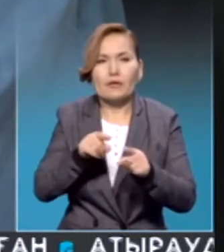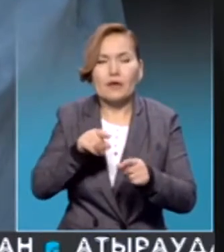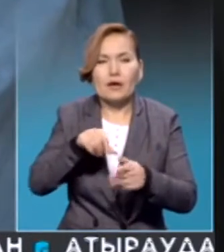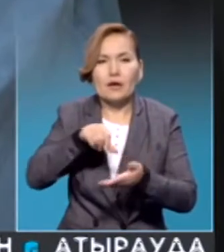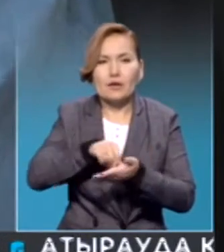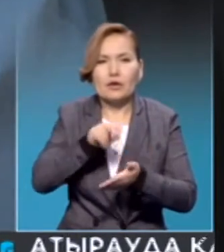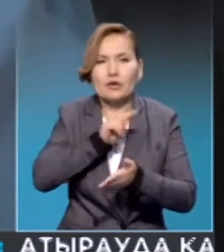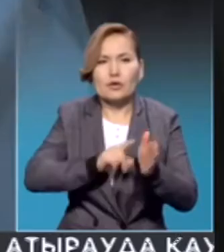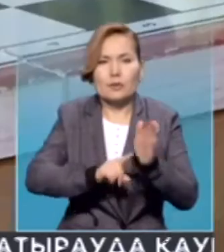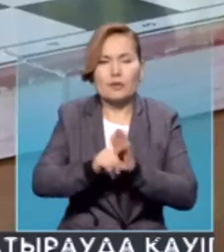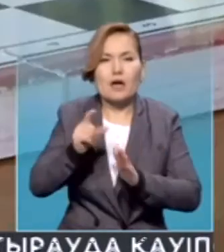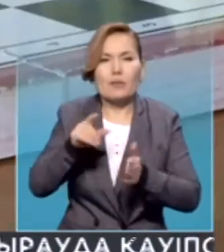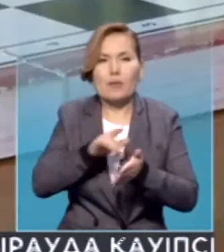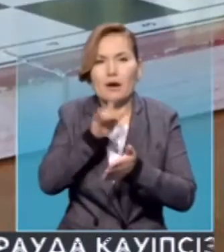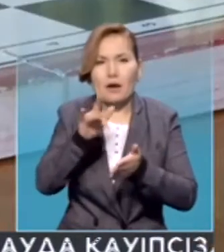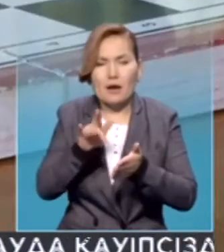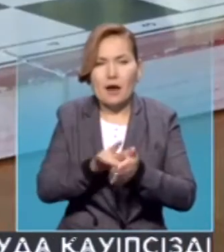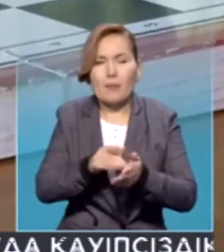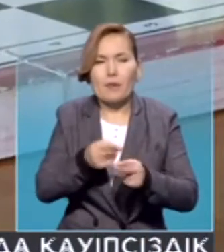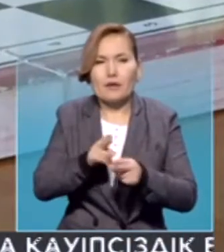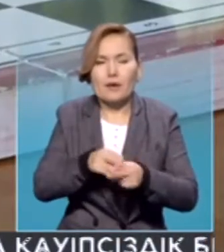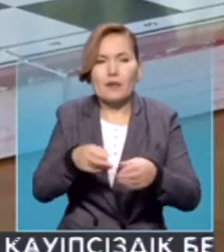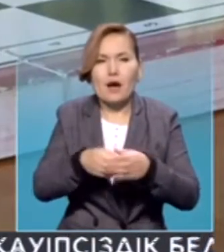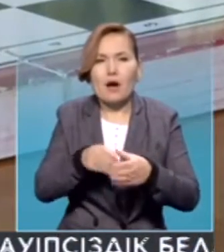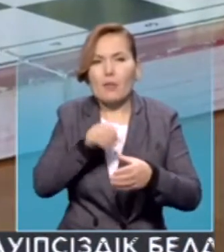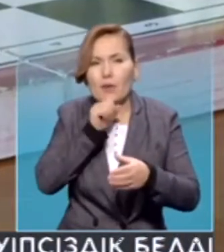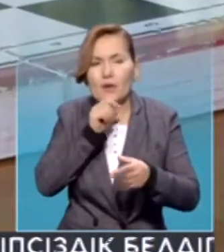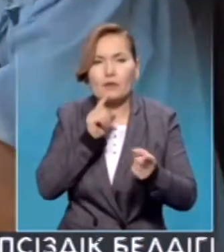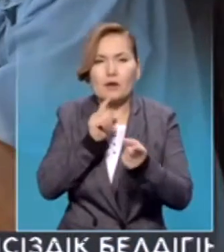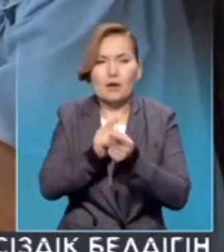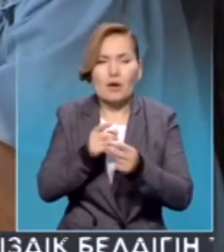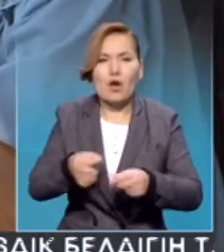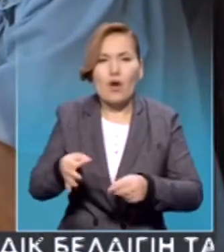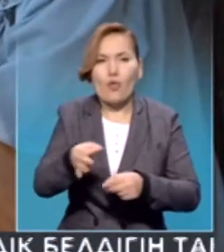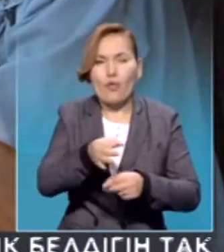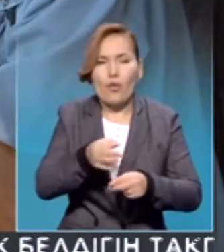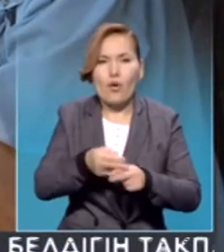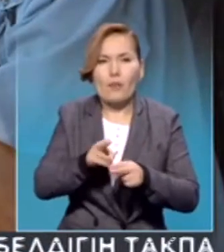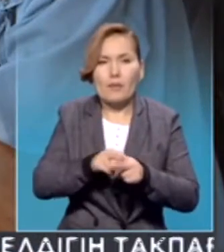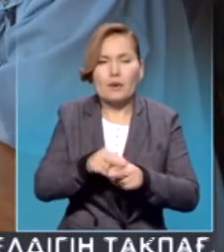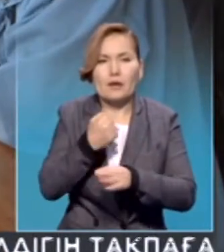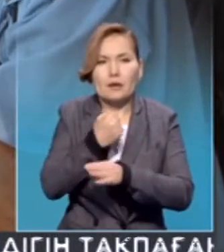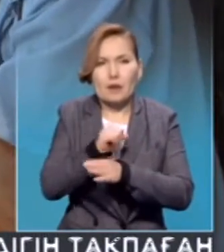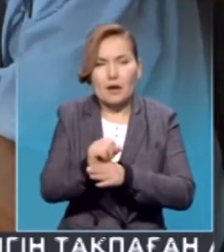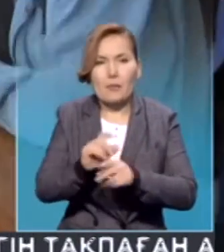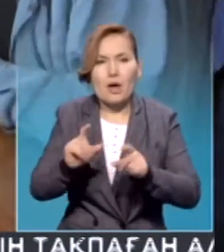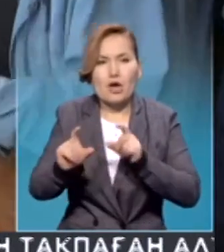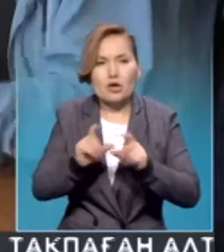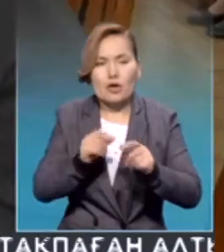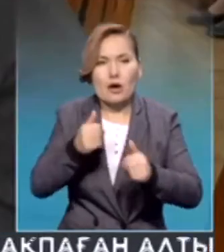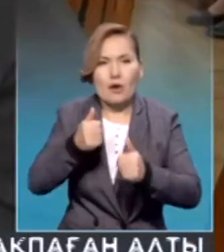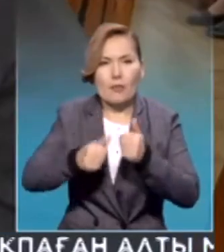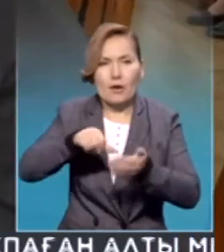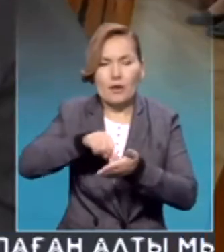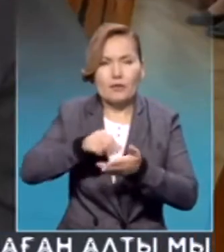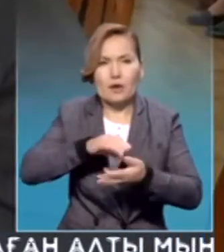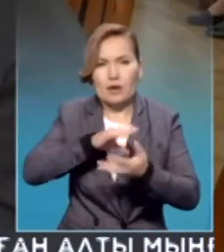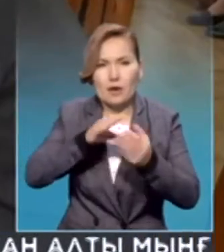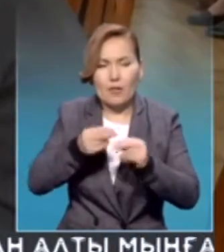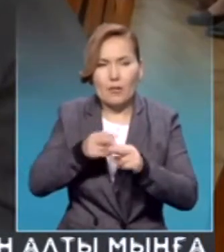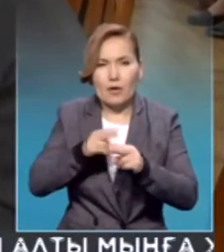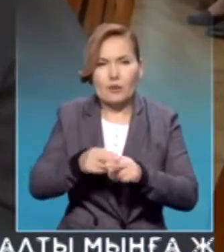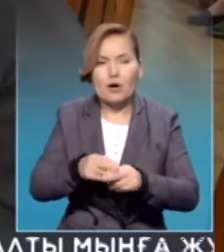қаласынан бастады. Қалалық ардагерлер кеңесіне ат басын бұрып, облыс чемпионымен шахмат ойнады. Алғашқы қадам жасау құқығын қарсыласына